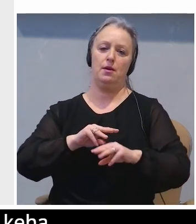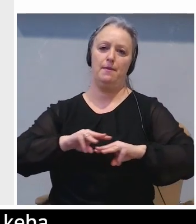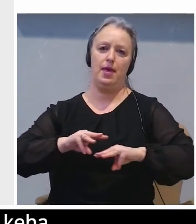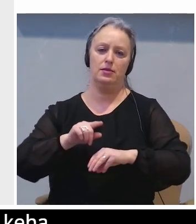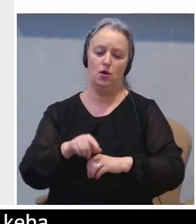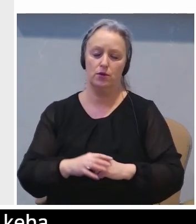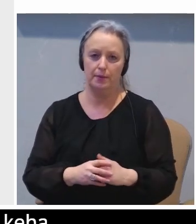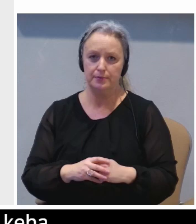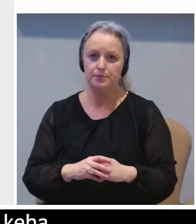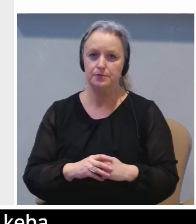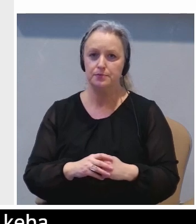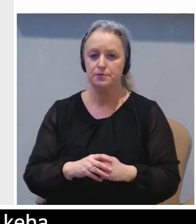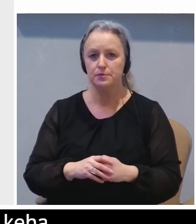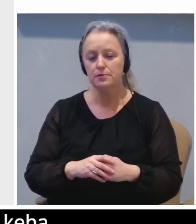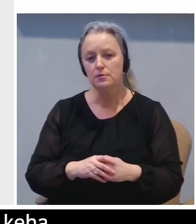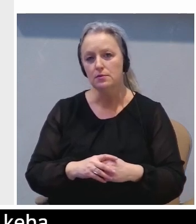Kui